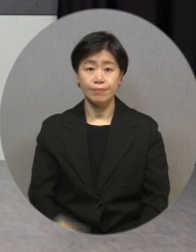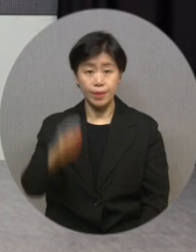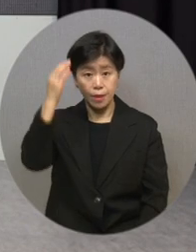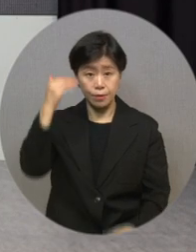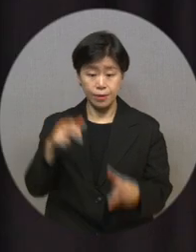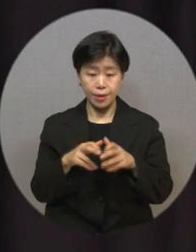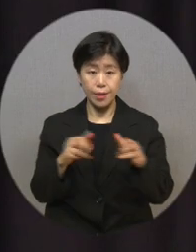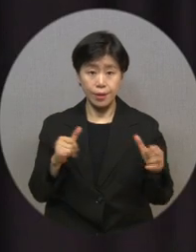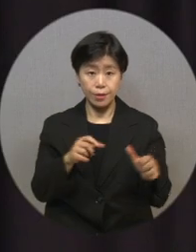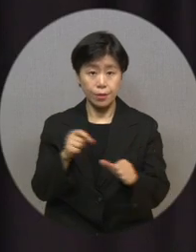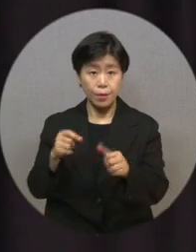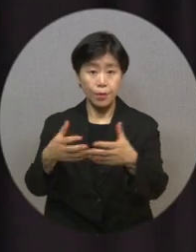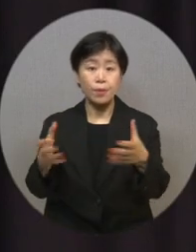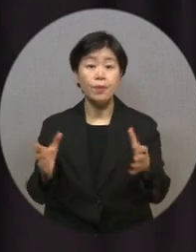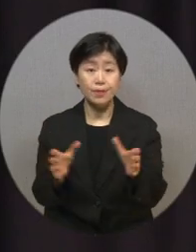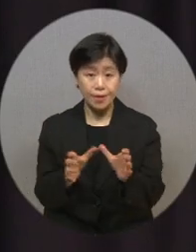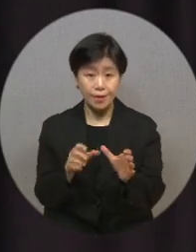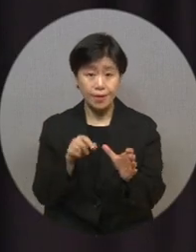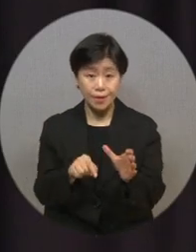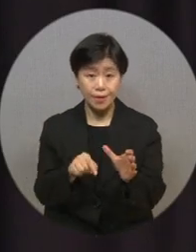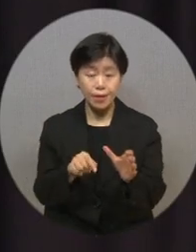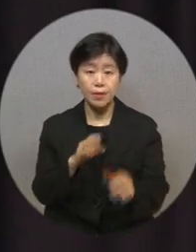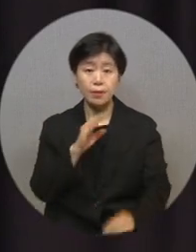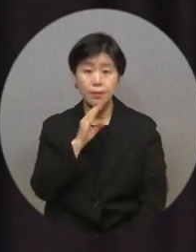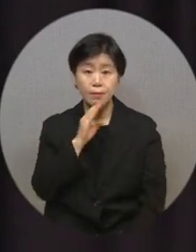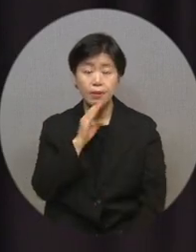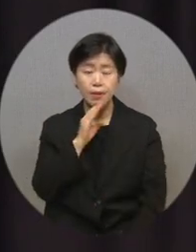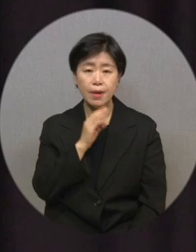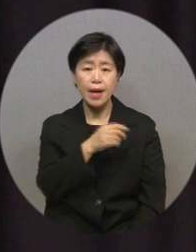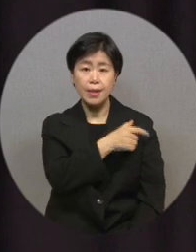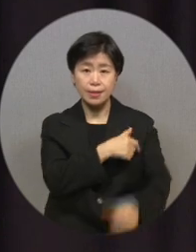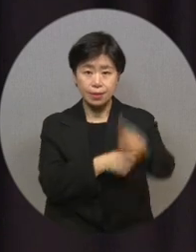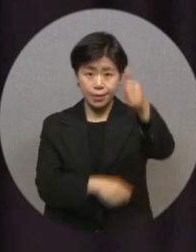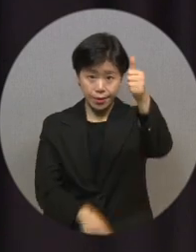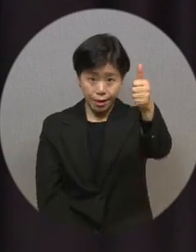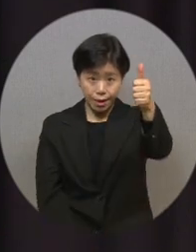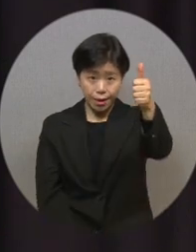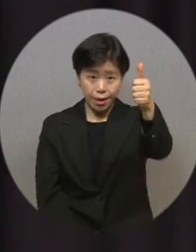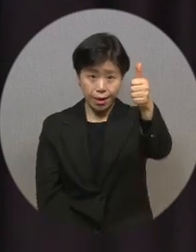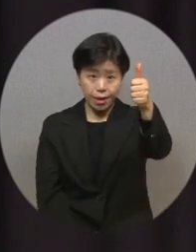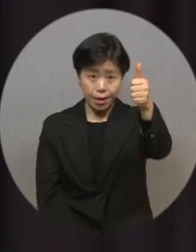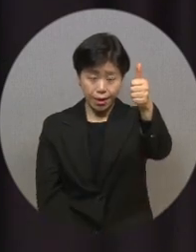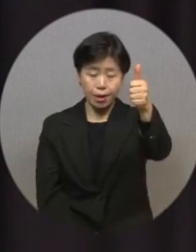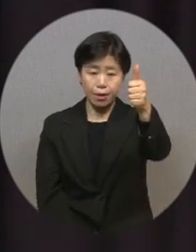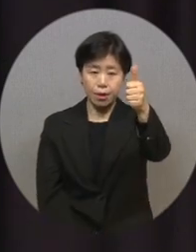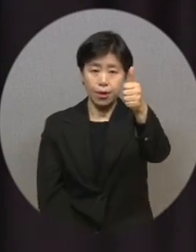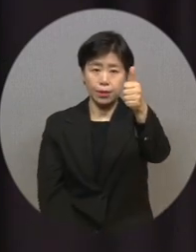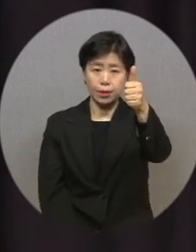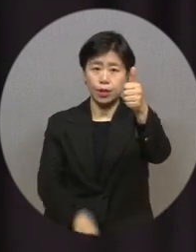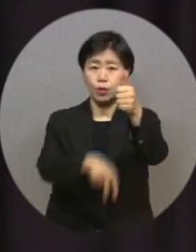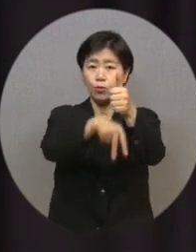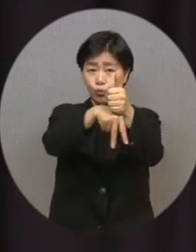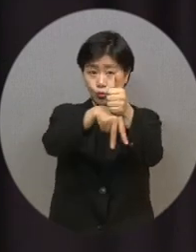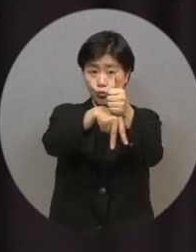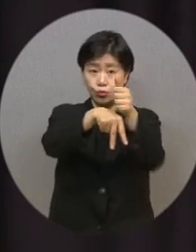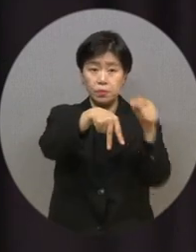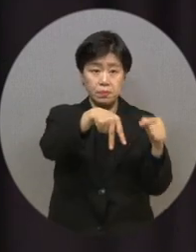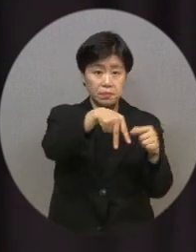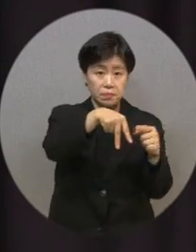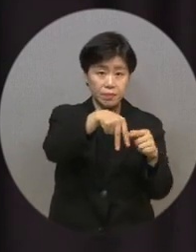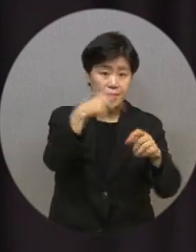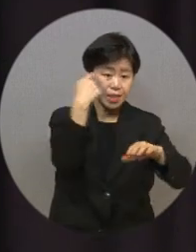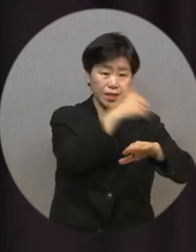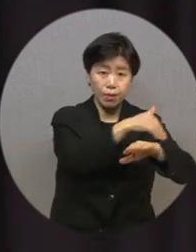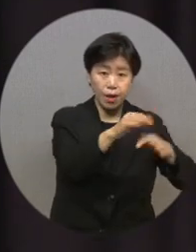공단은 이제 크게 이사장님 밑에 두 개의 양 이사가 있습니다 그래서 하나는 기획 관리